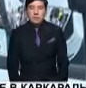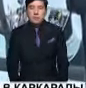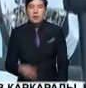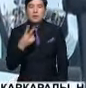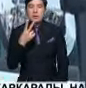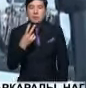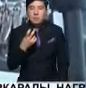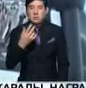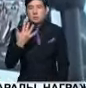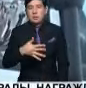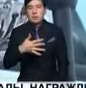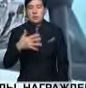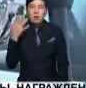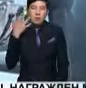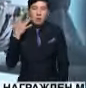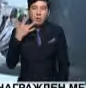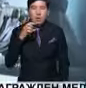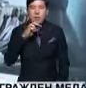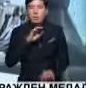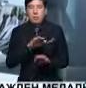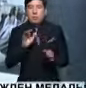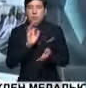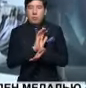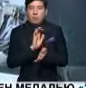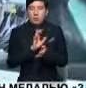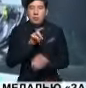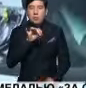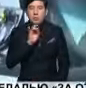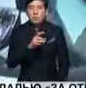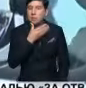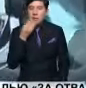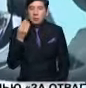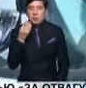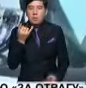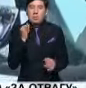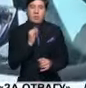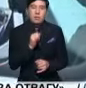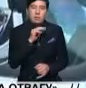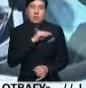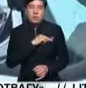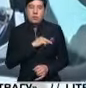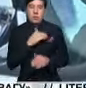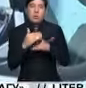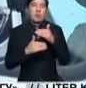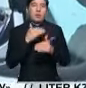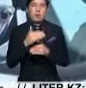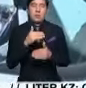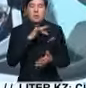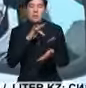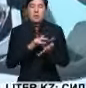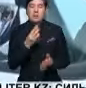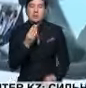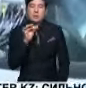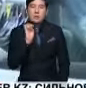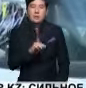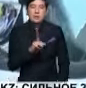250 миллионов американцев – это не мусор. Я думаю, что демократы проделали очень плохую работу. Мы лидируем в каждом штате. И я думаю, что